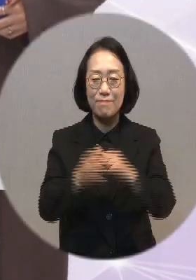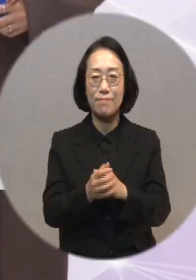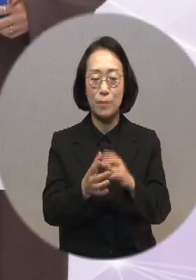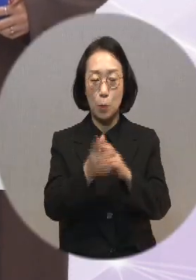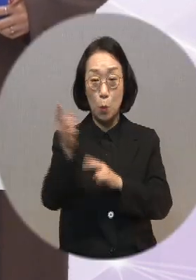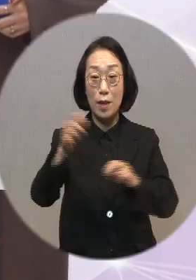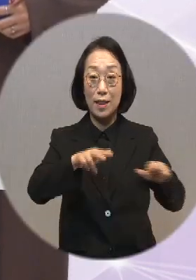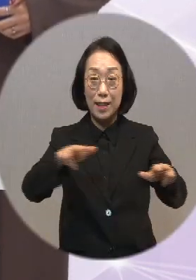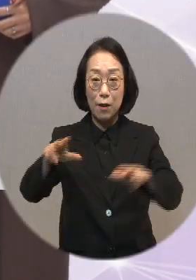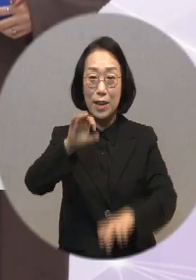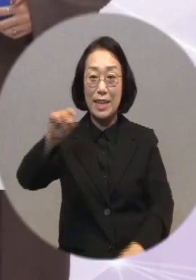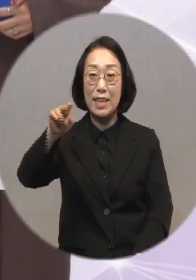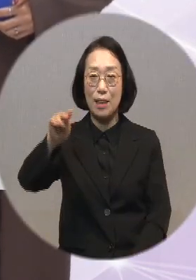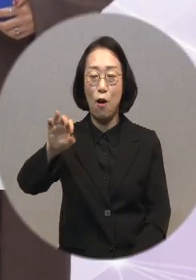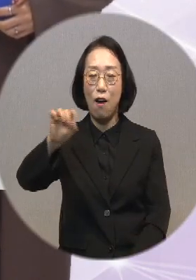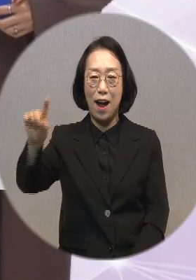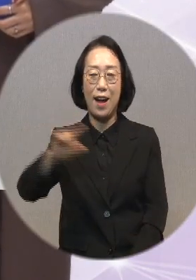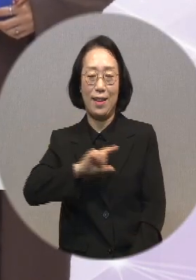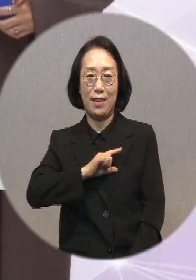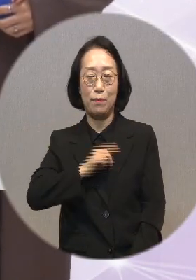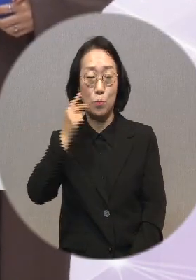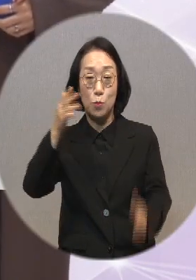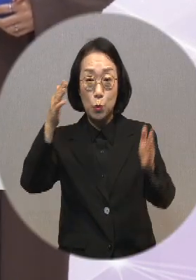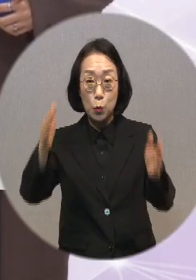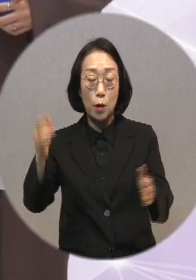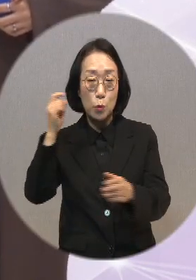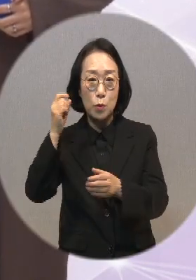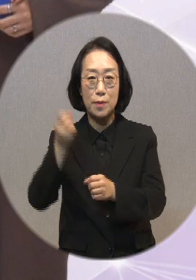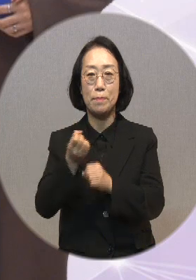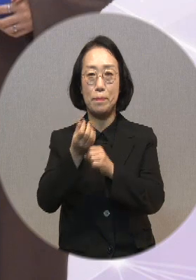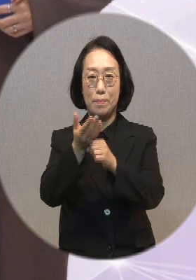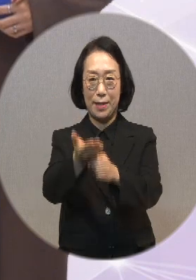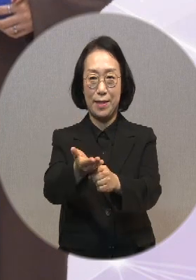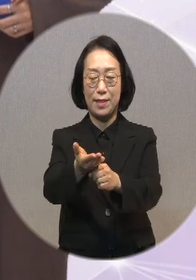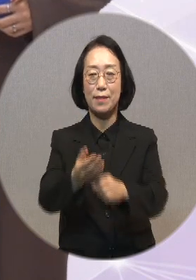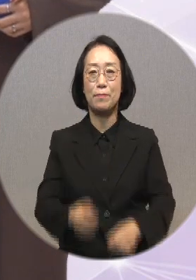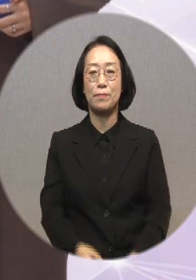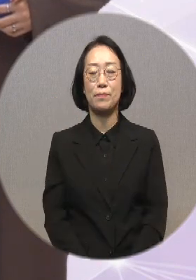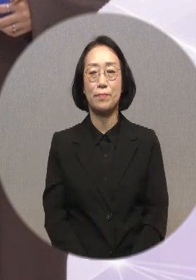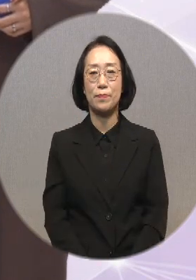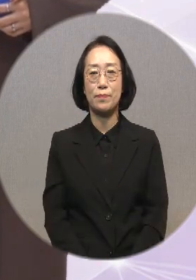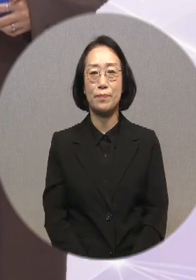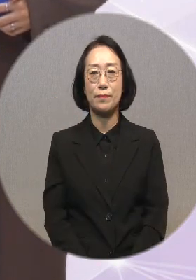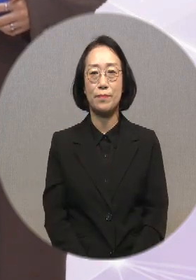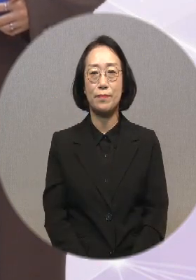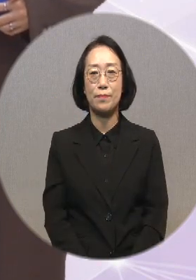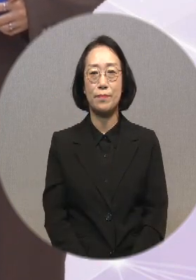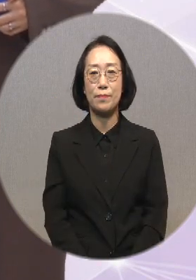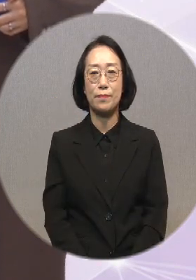안녕하십니까. 통일나우의 이영아입니다. 한 주간의 통일 소식 브리핑에서 전해드립니다.